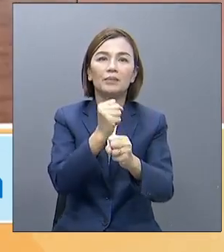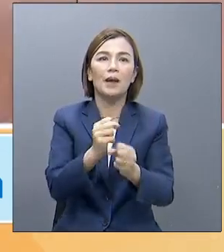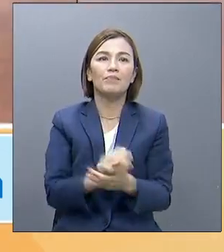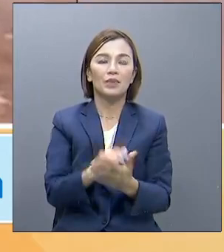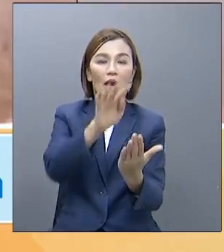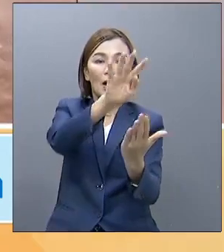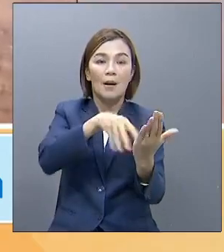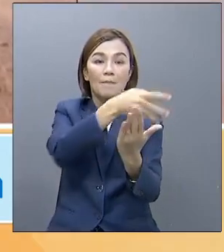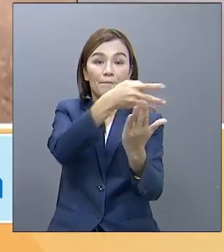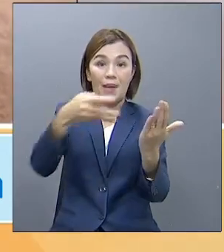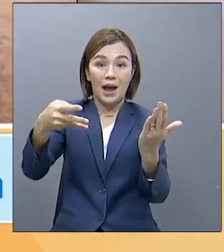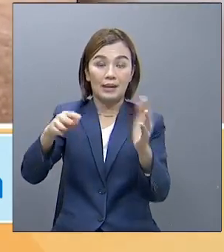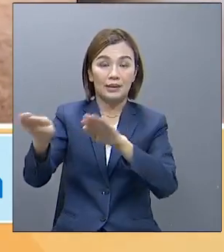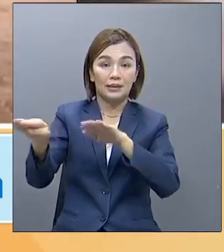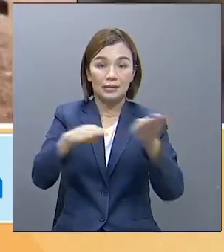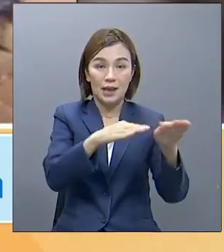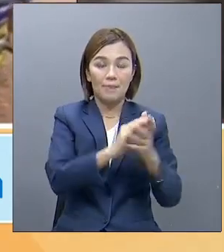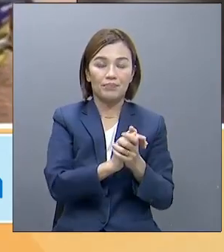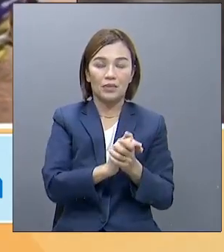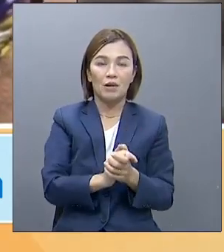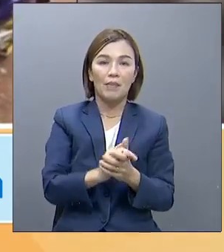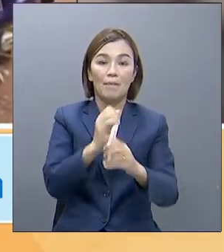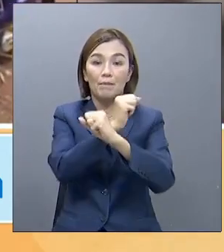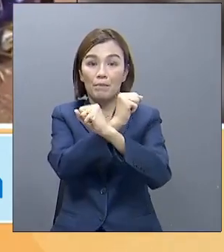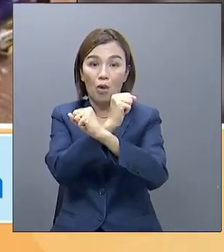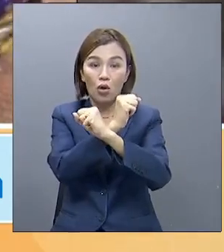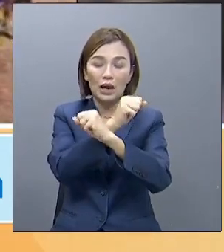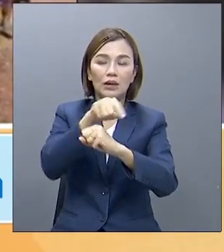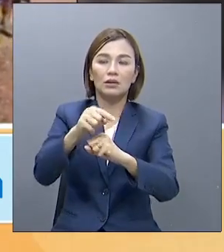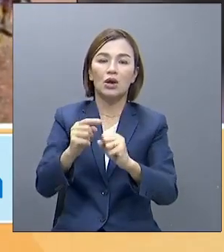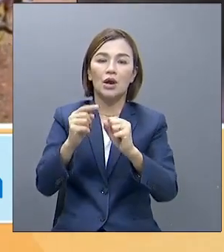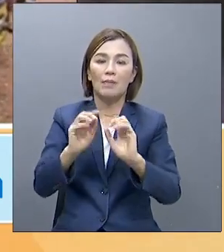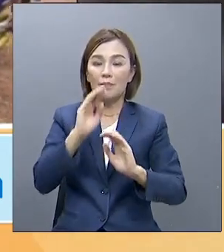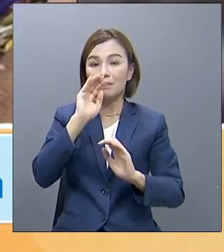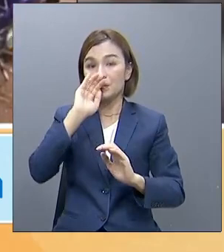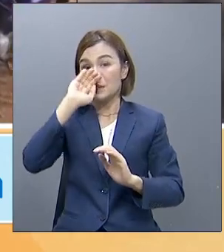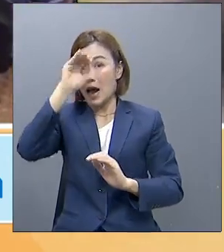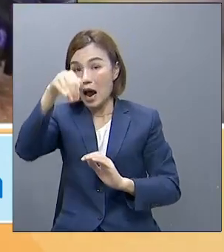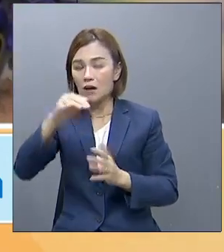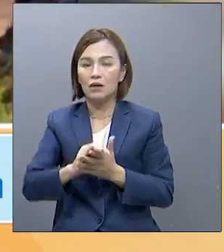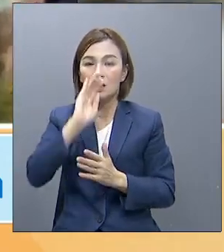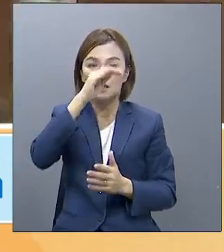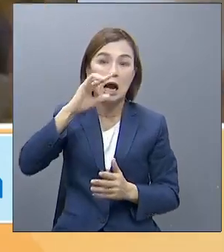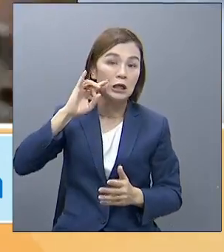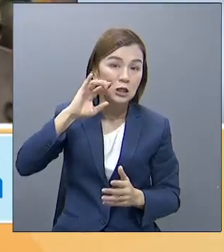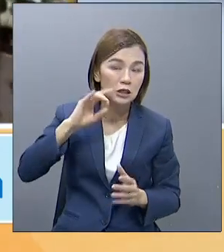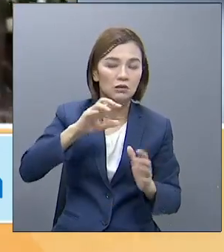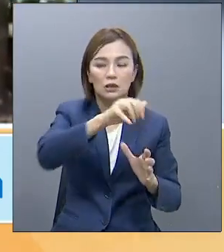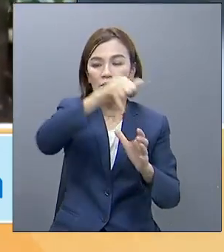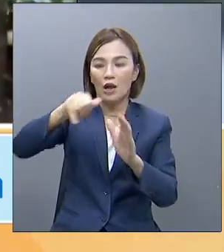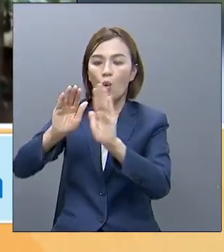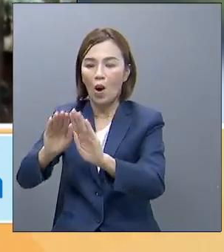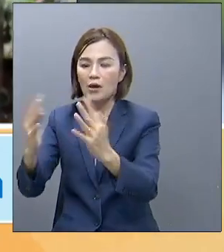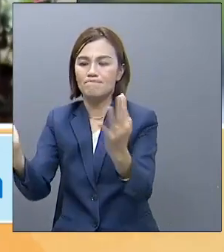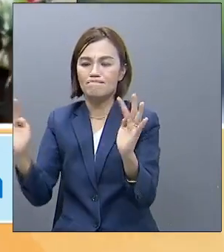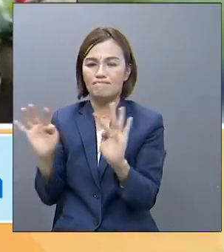แผนเรื่องของการควบคุมจำนวนประชากรแล้วก็หาสถานที่กักกันช้างป่าในพื้นที่ด้วยนะคะเอาล่ะเป็นกำลังใจให้กับ